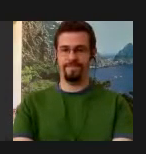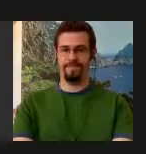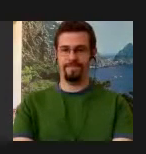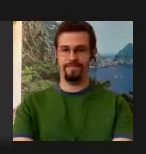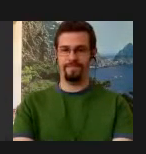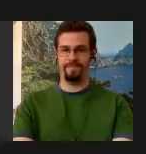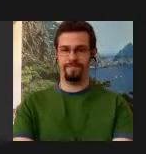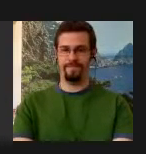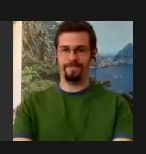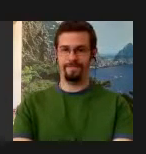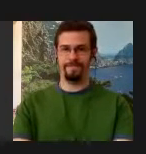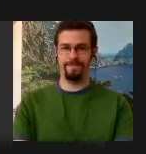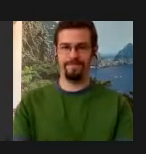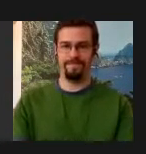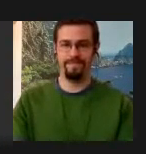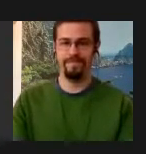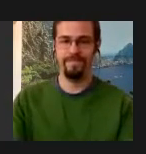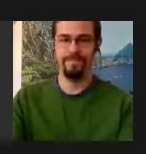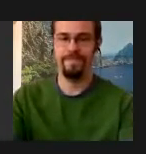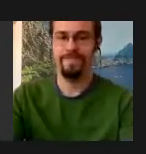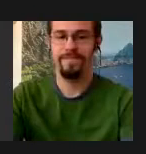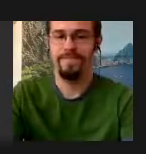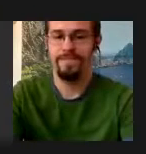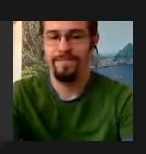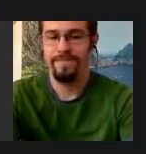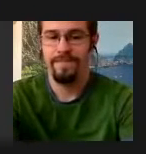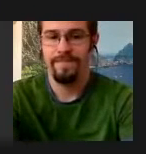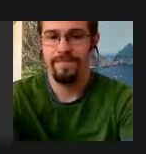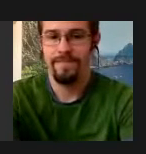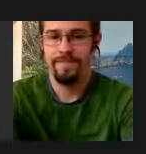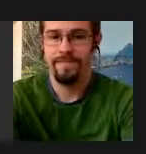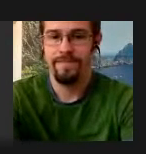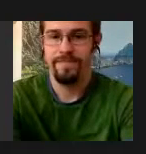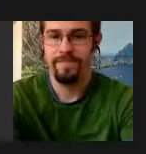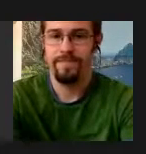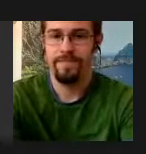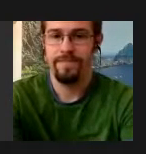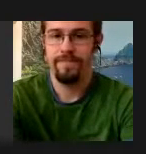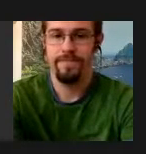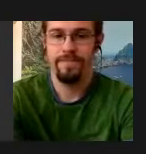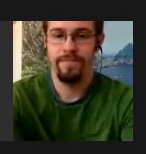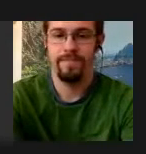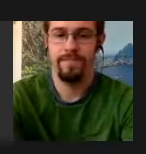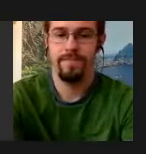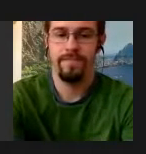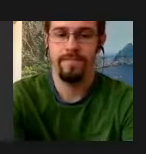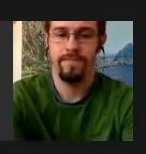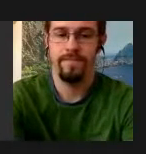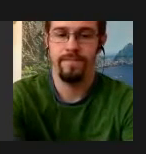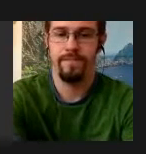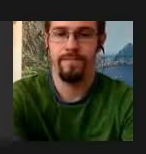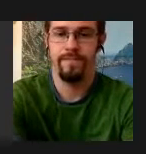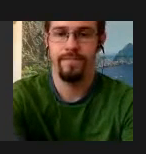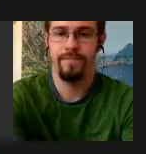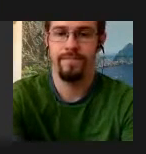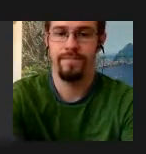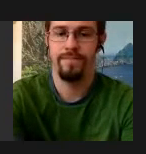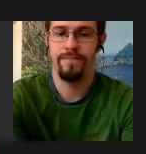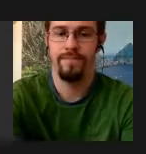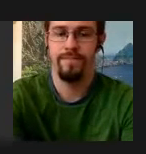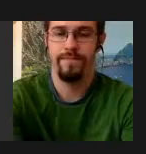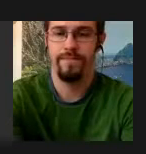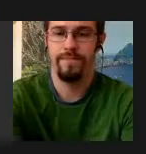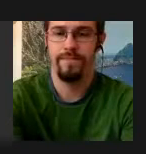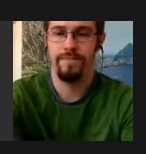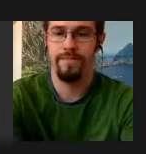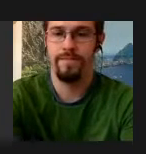وكل الامتحانات التي قمت بها فأنا لا أفهم هذه اللغة لا أفهم لغة الإشارات التونسية ولكني كنت